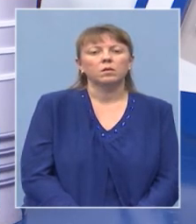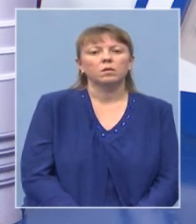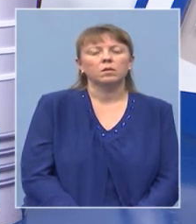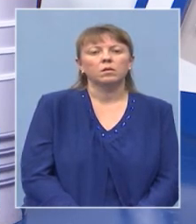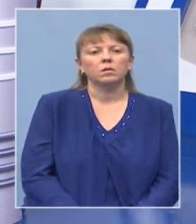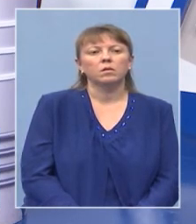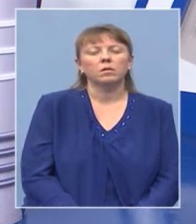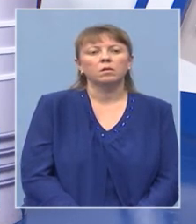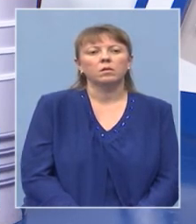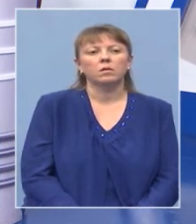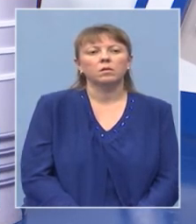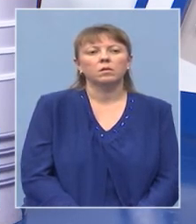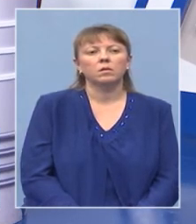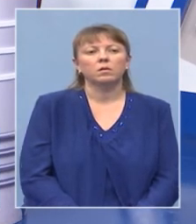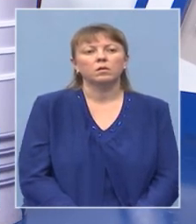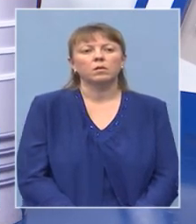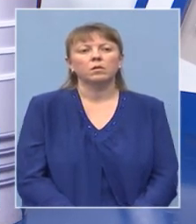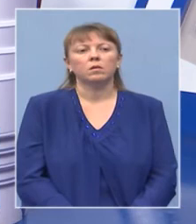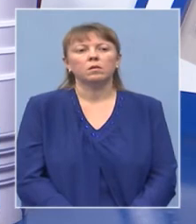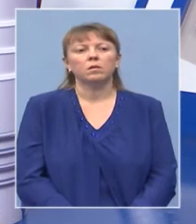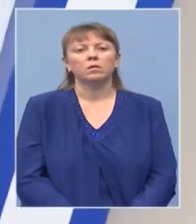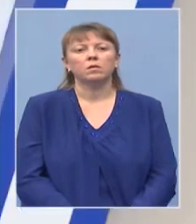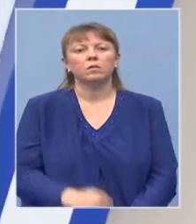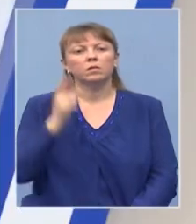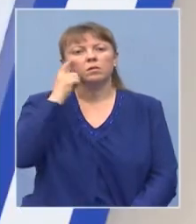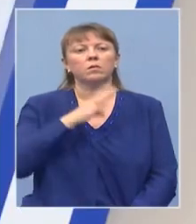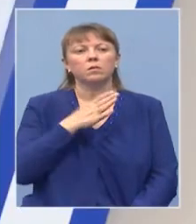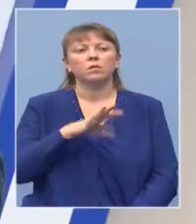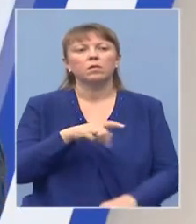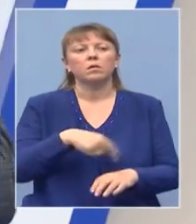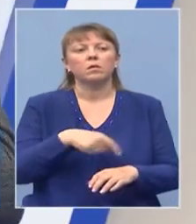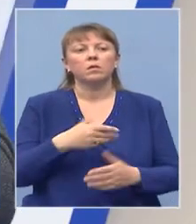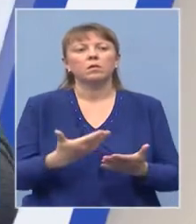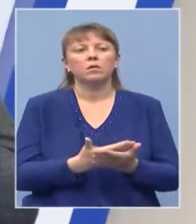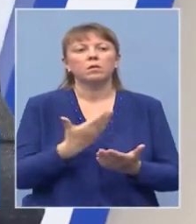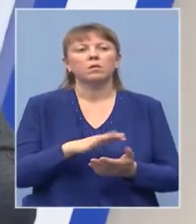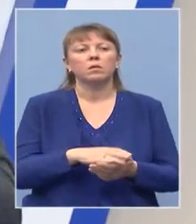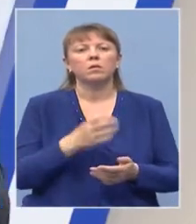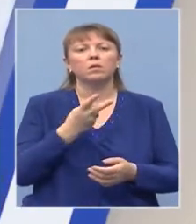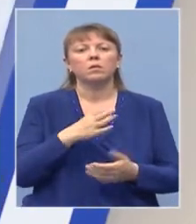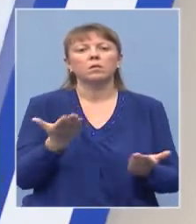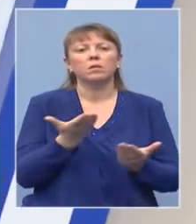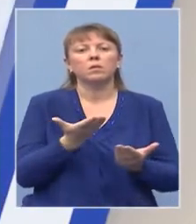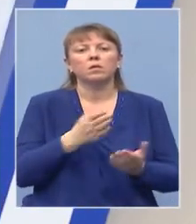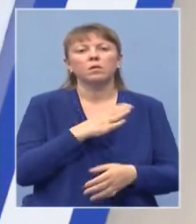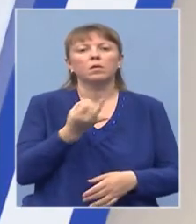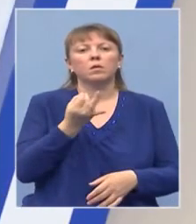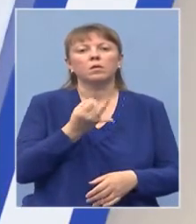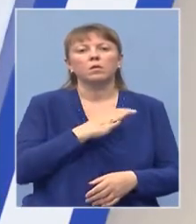журналистов. Вот, может быть, вы сообщите, что планируется в ближайшее время, какая новая, возможно, тенденция,